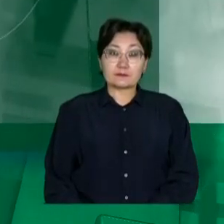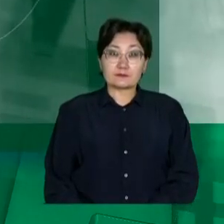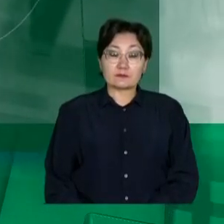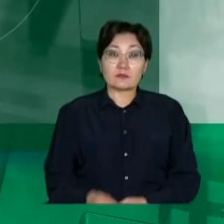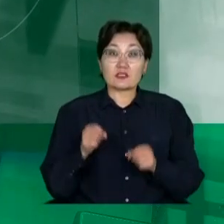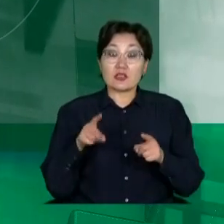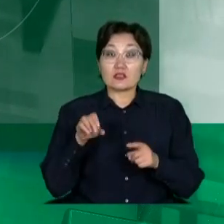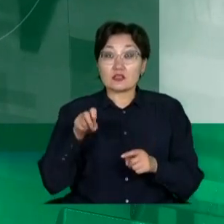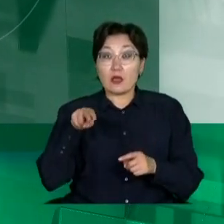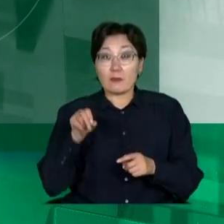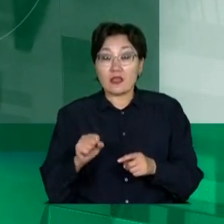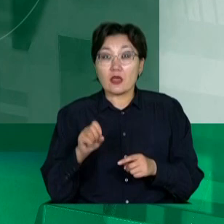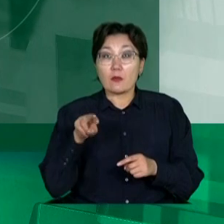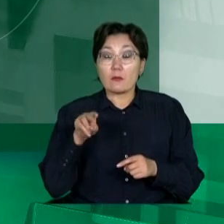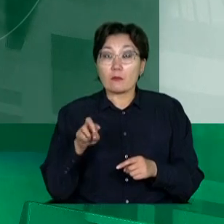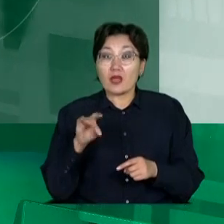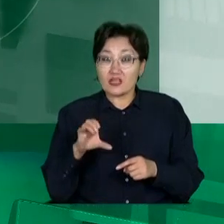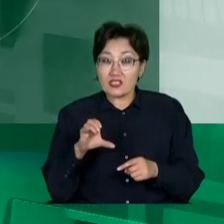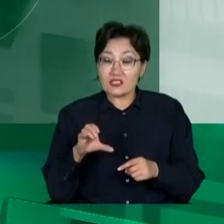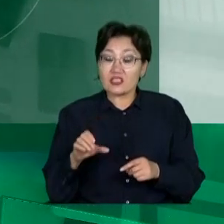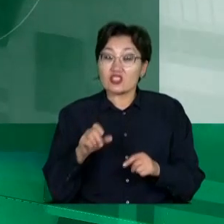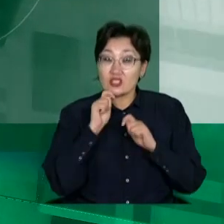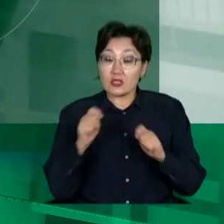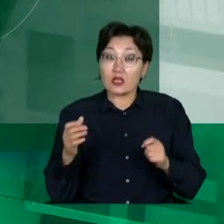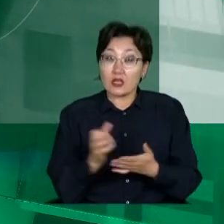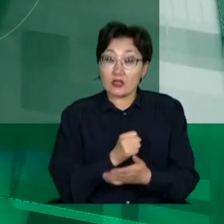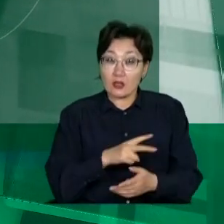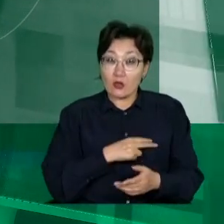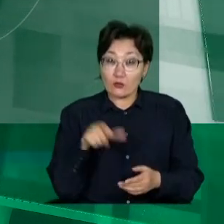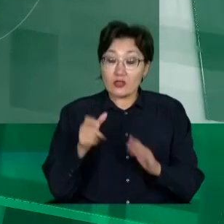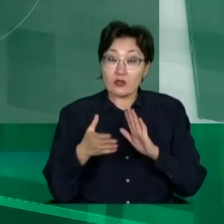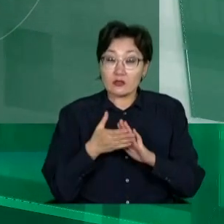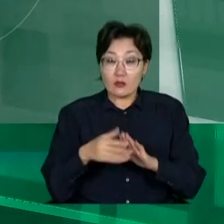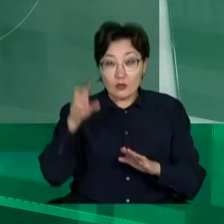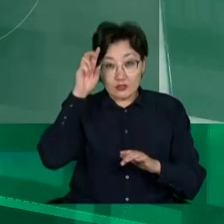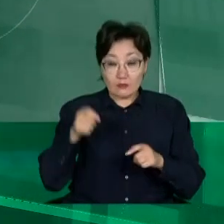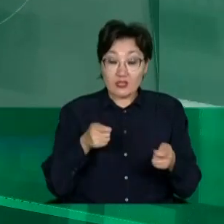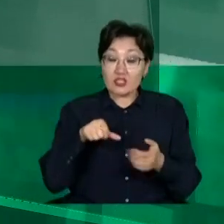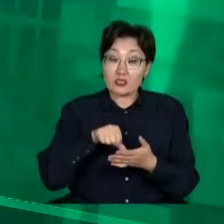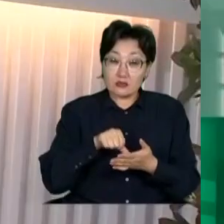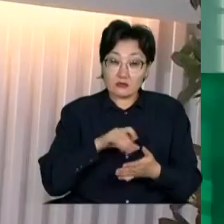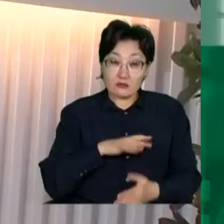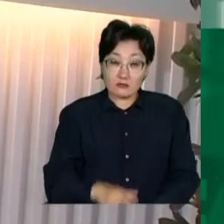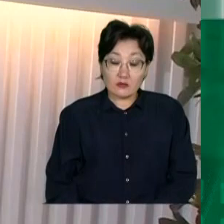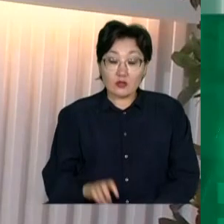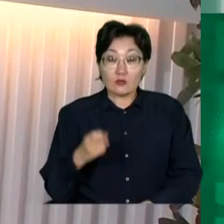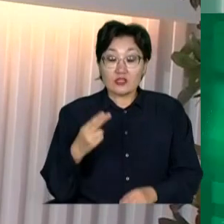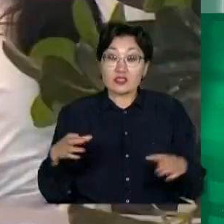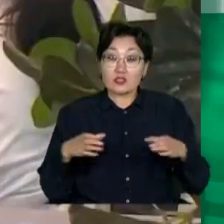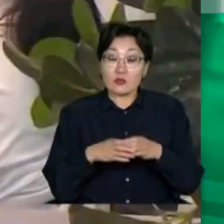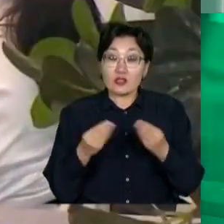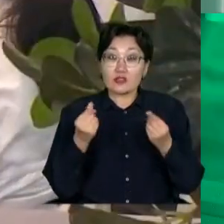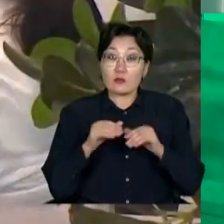Алтын сапа және парыз сыйлығының лауреаттары марапатталды. Салтанатты рәсімге мемлекет басшысы қатысты. Ұлттық қордың